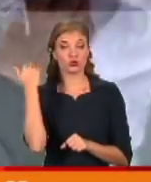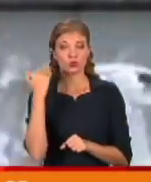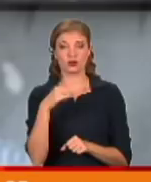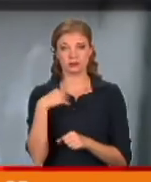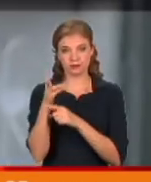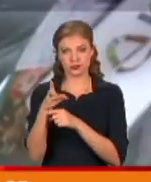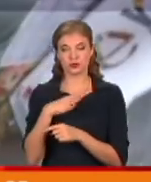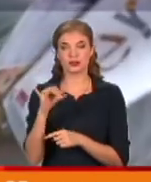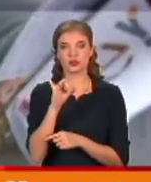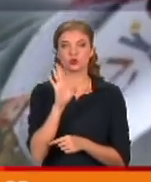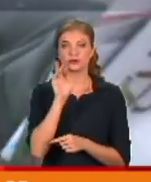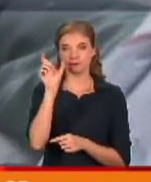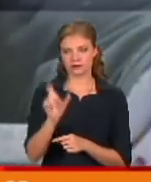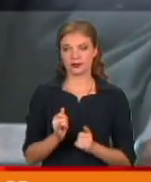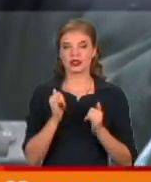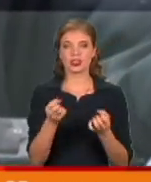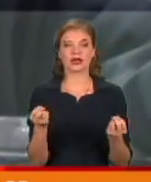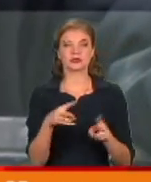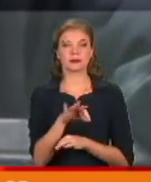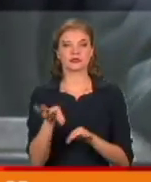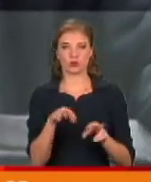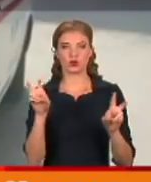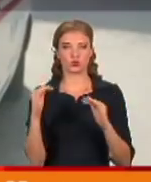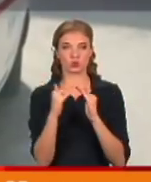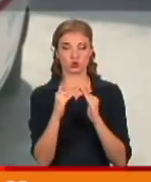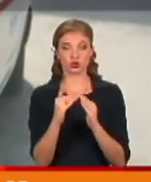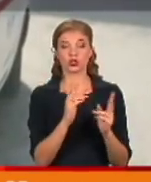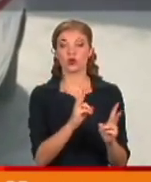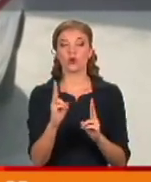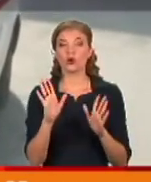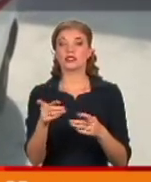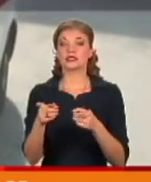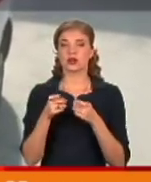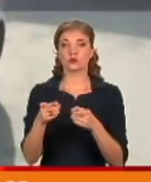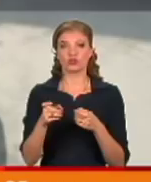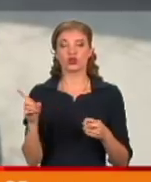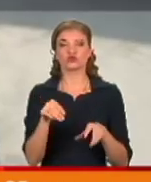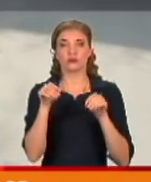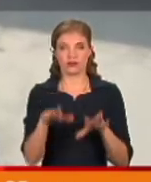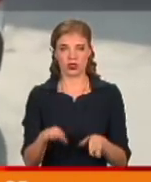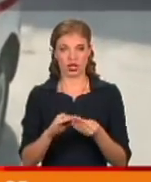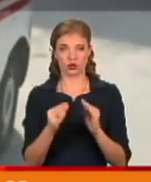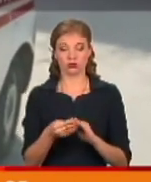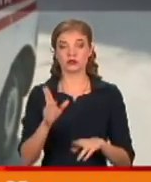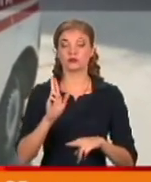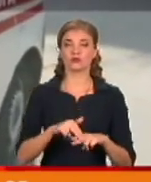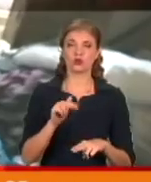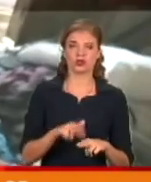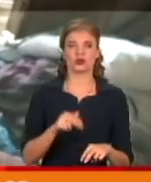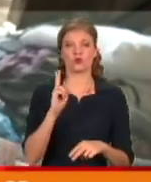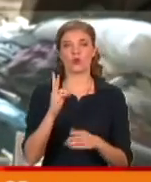«Вікна» фільмувала історію пані Марії для спецпроекту «Сусіди». Кого лише не залучали, аби владнати клопіт.